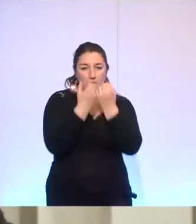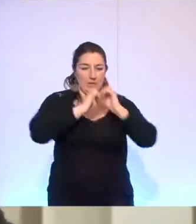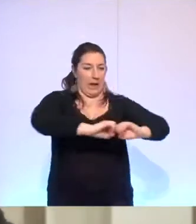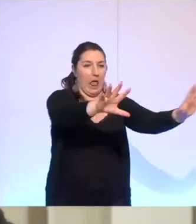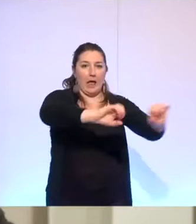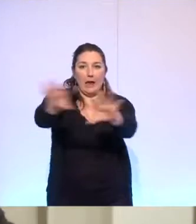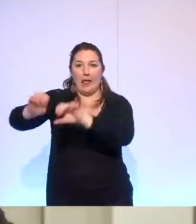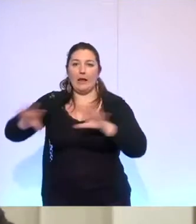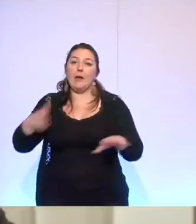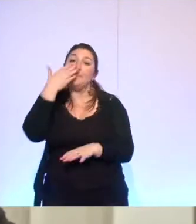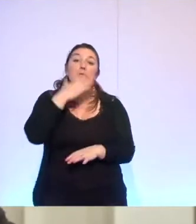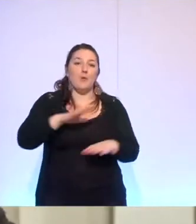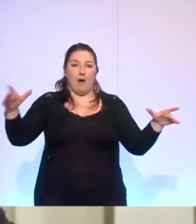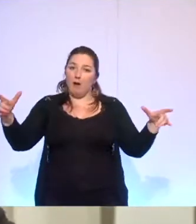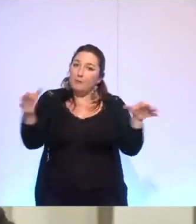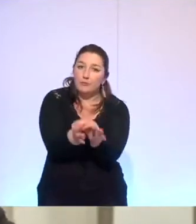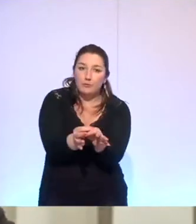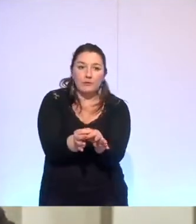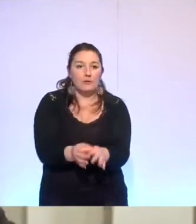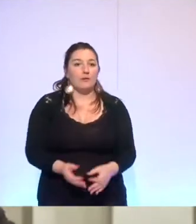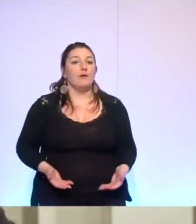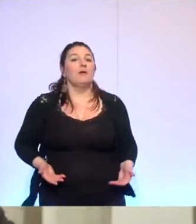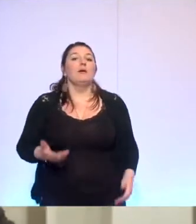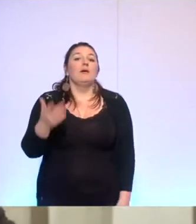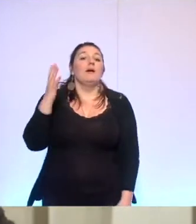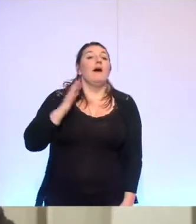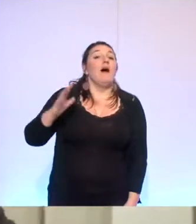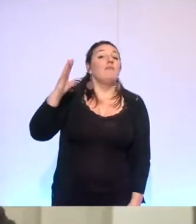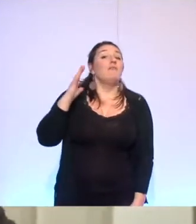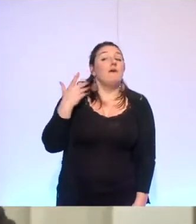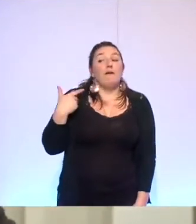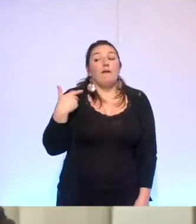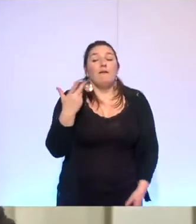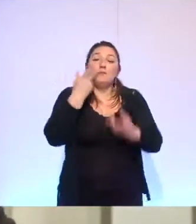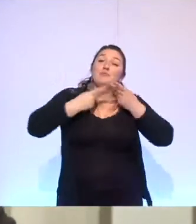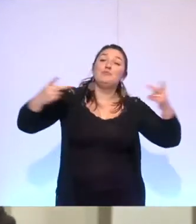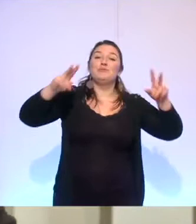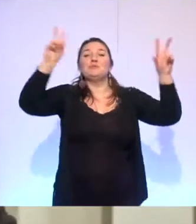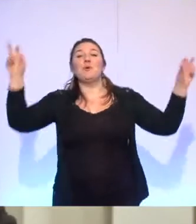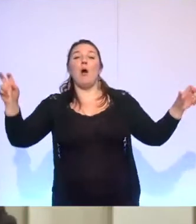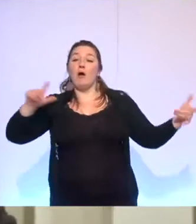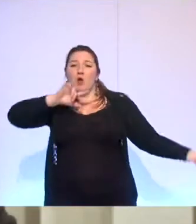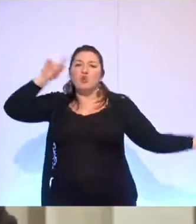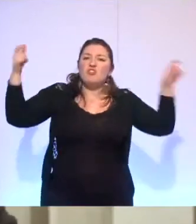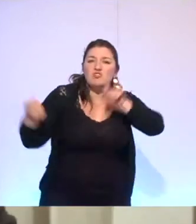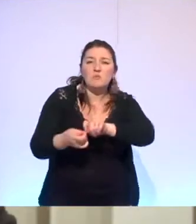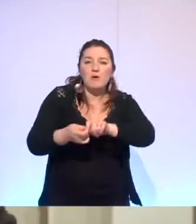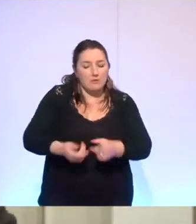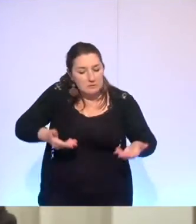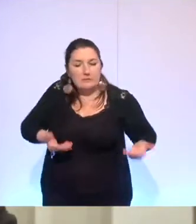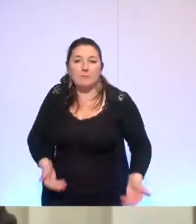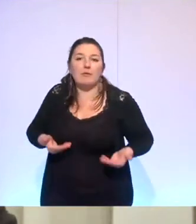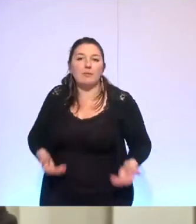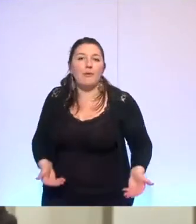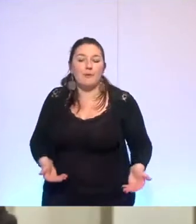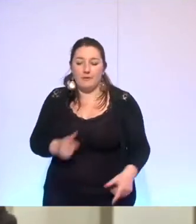Le changement, c'est maintenant, disait-on hier. Les Français et les Grenoblois